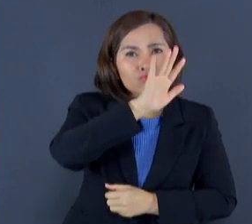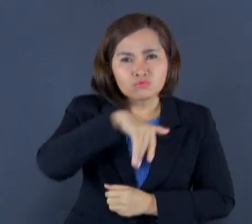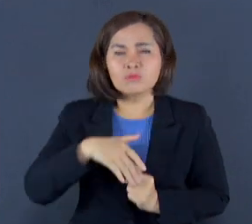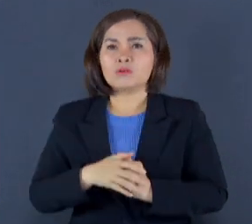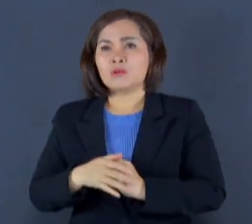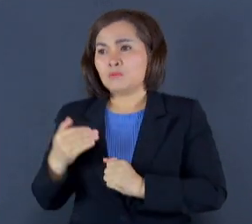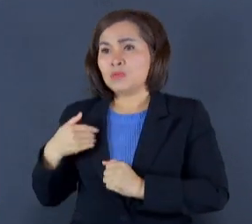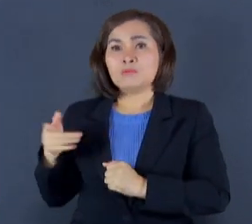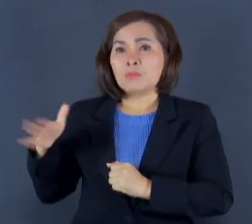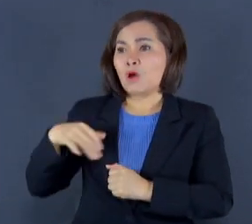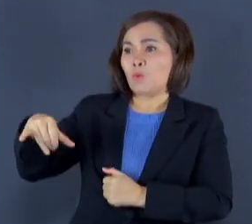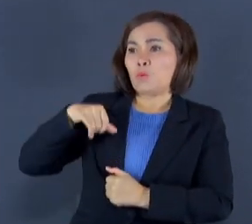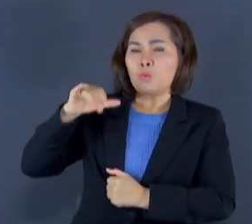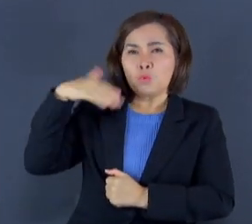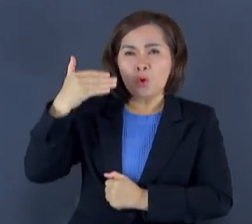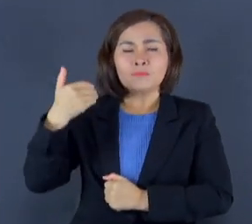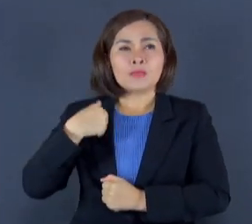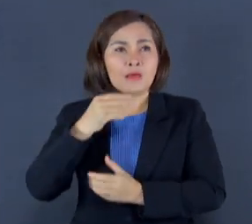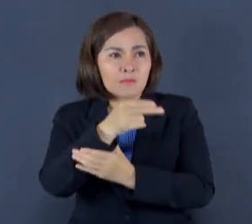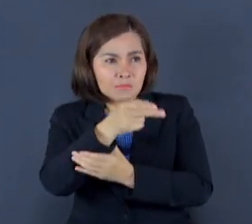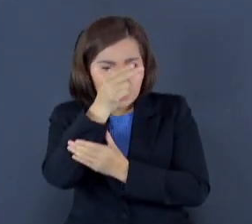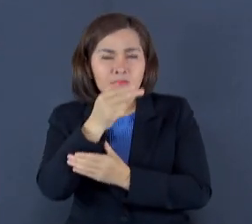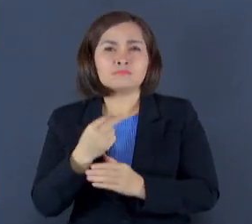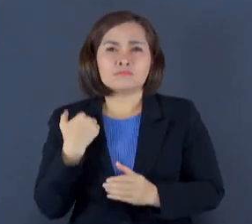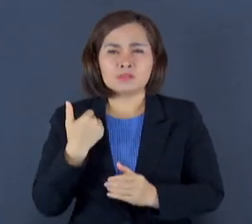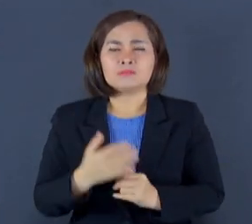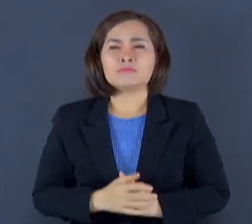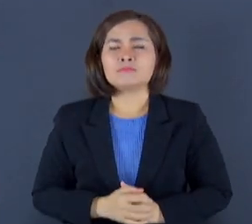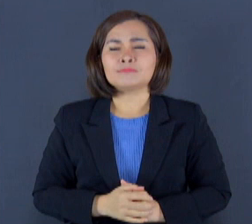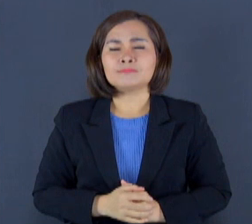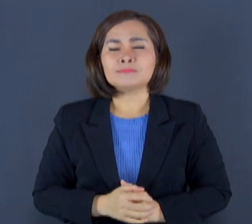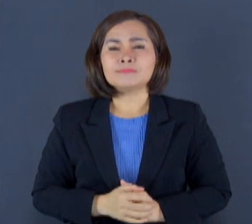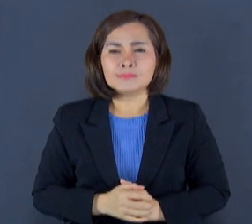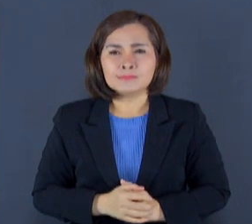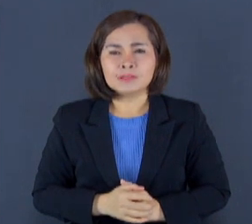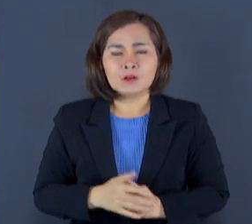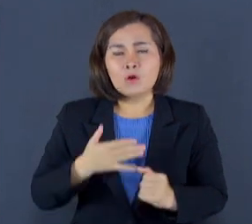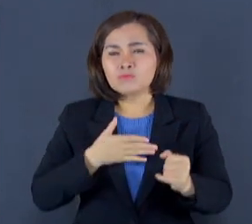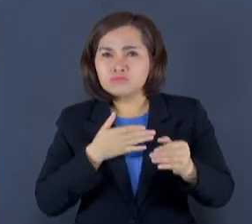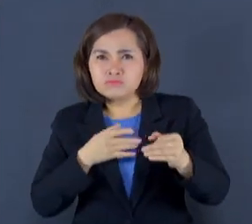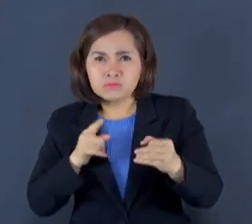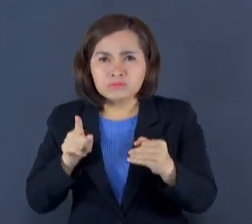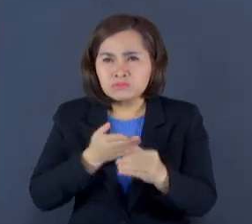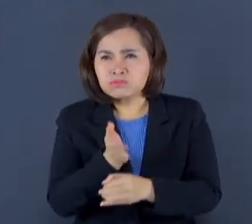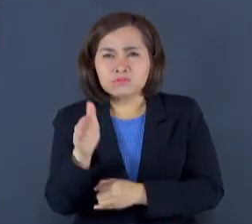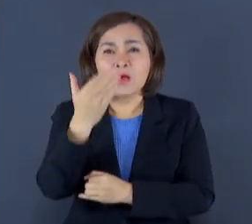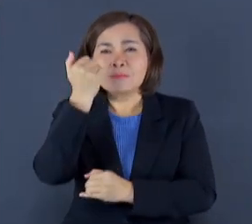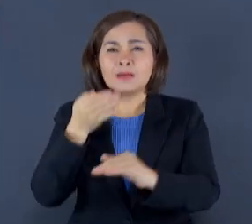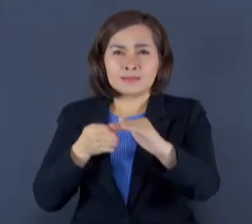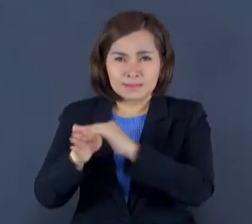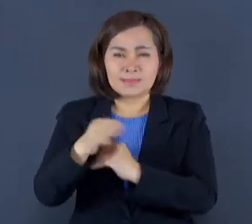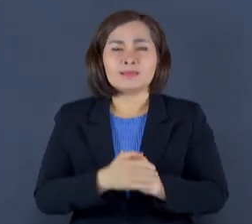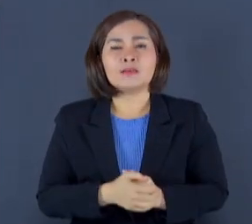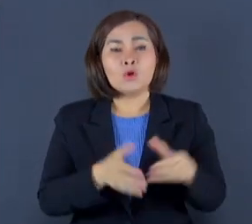เสียหายขี่รถมาหาเรื่องใช้ปืนยิงใส่กลุ่มของเขาหลังจากนั้นก็มีการขี่รถวนหลบหนีตัวเขาเอง